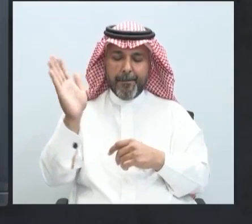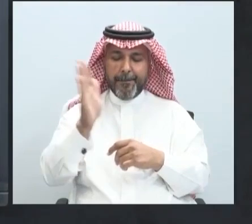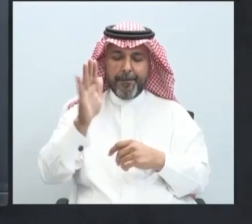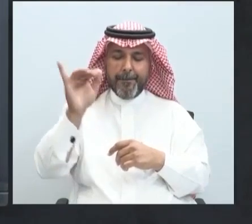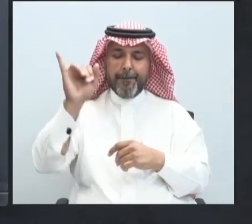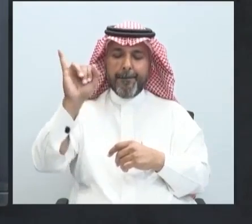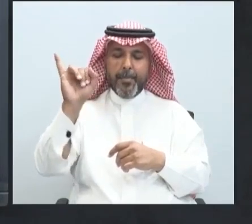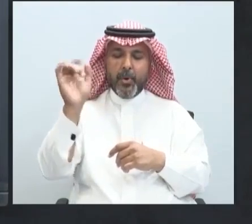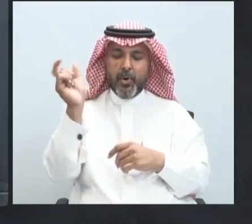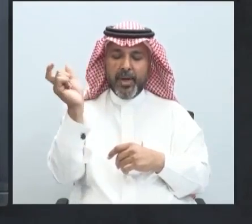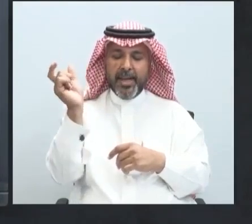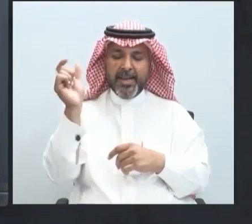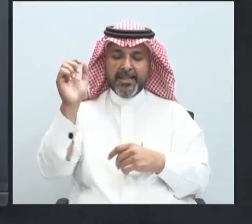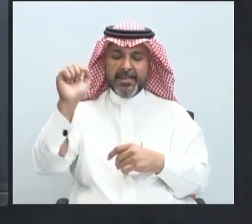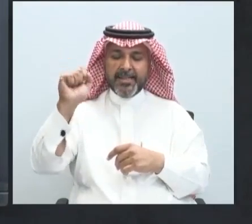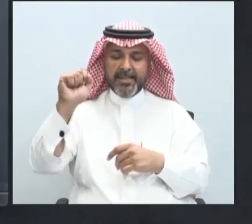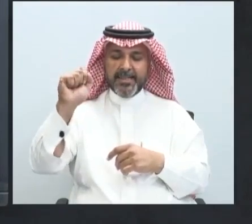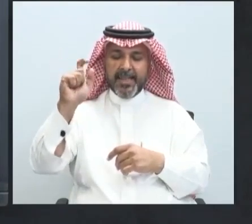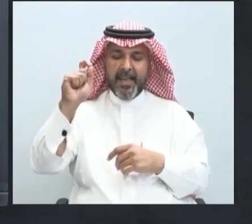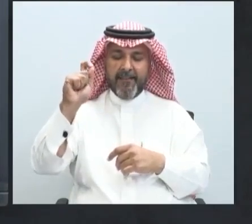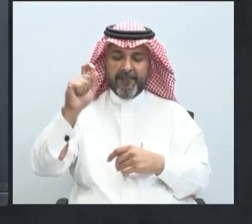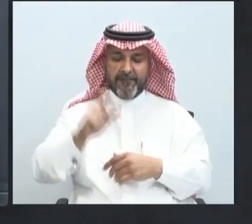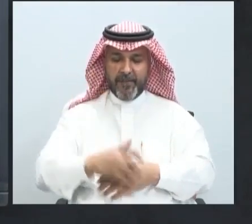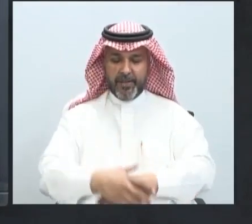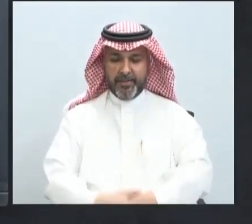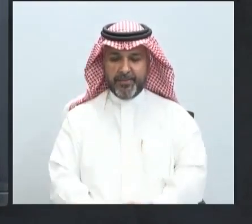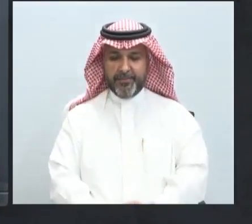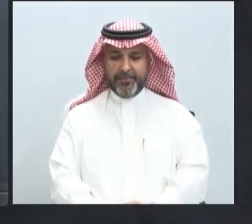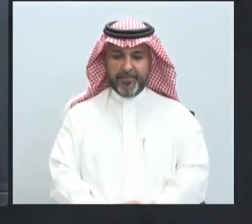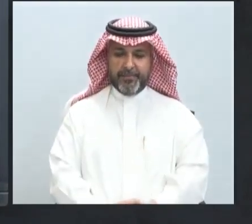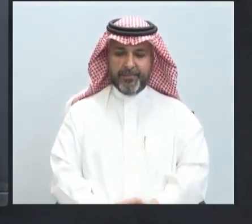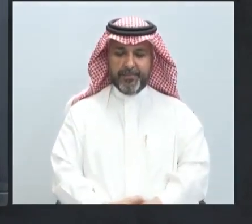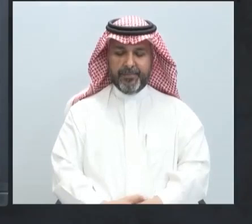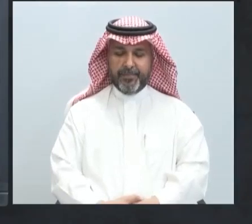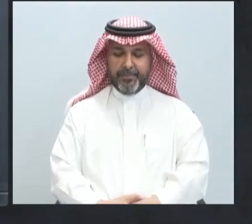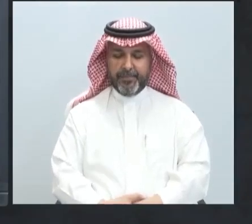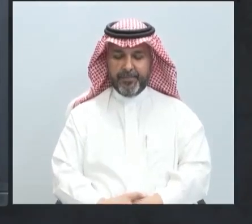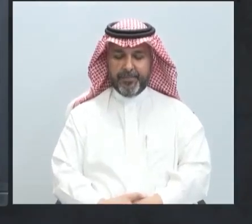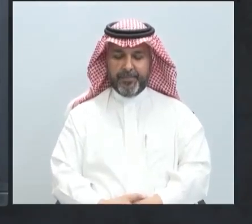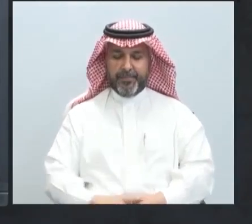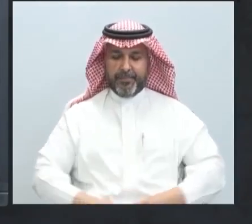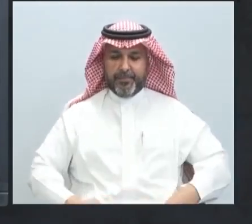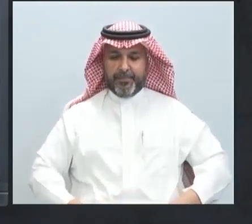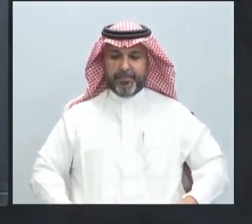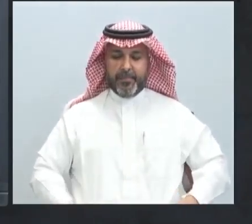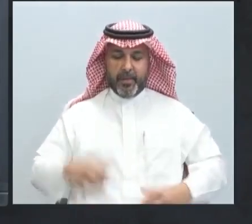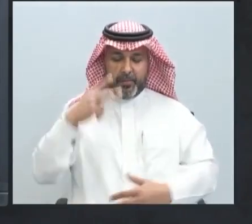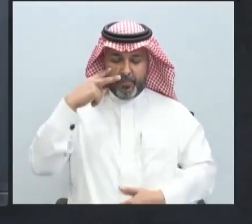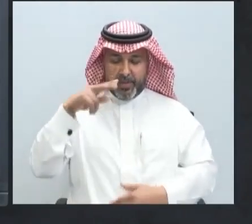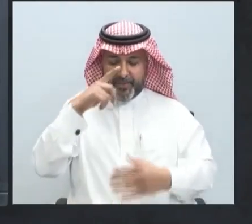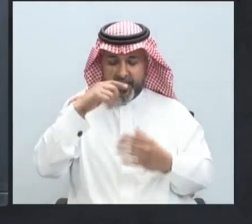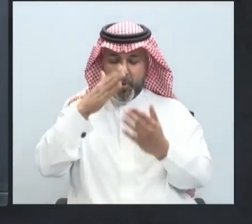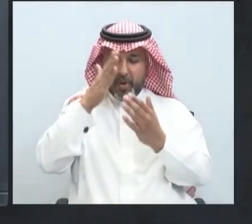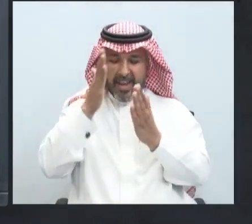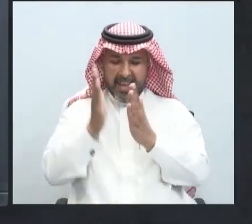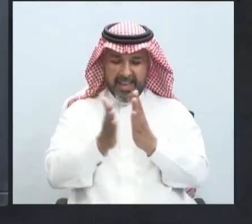الجي 1 وال الاس والجي 2 ثم انتقل الانقسام المتسا سي الطور البيني التمهيدي الاستوائي الانفصالي